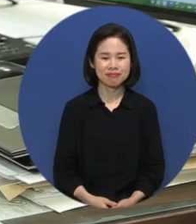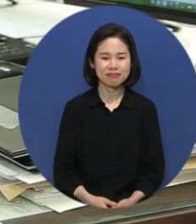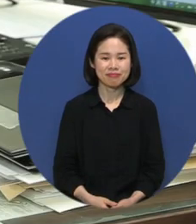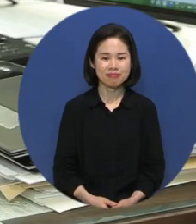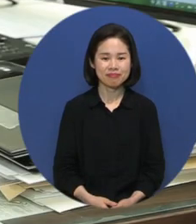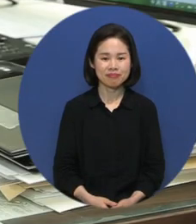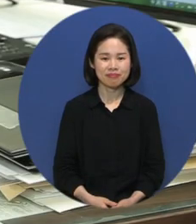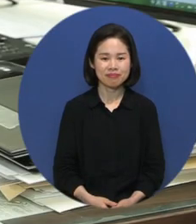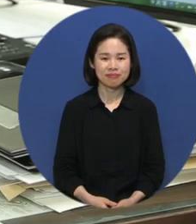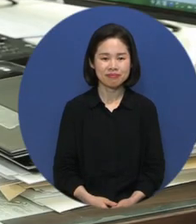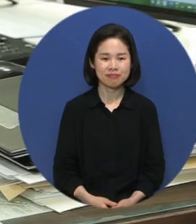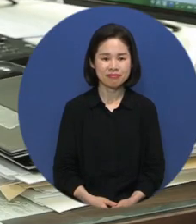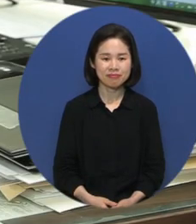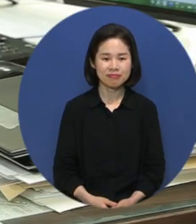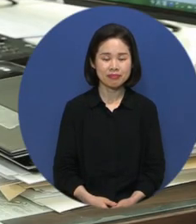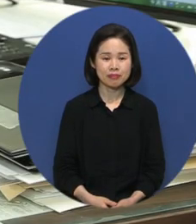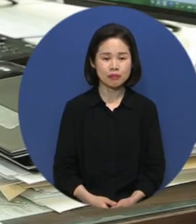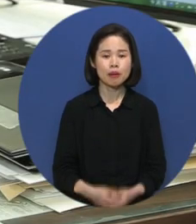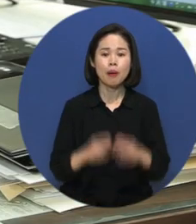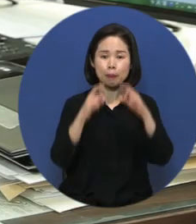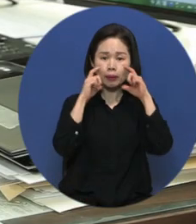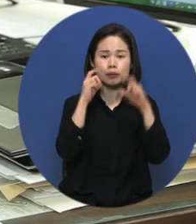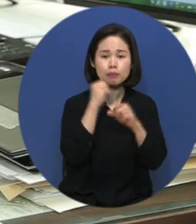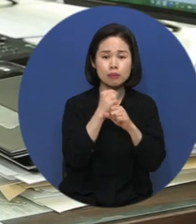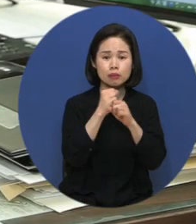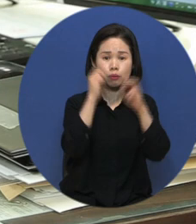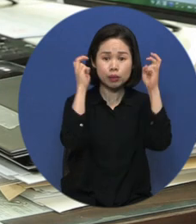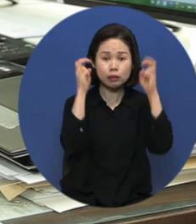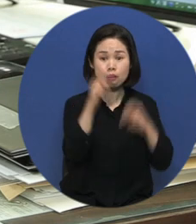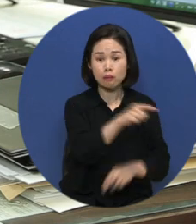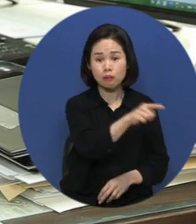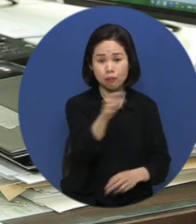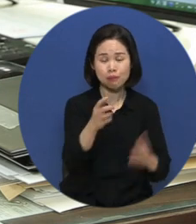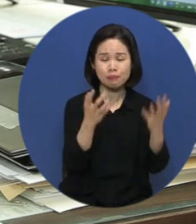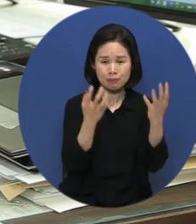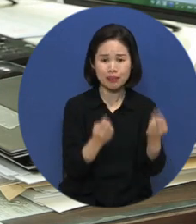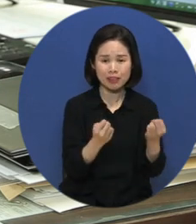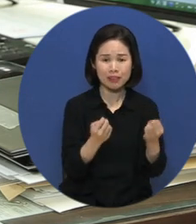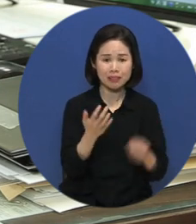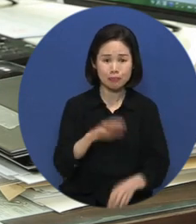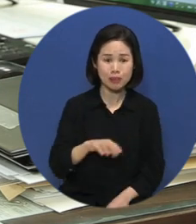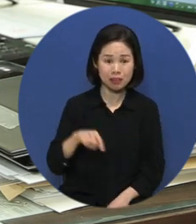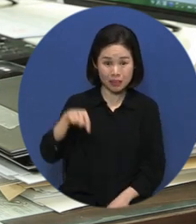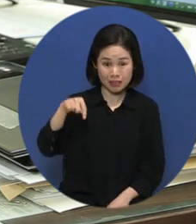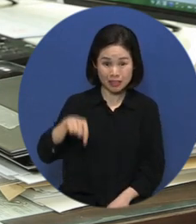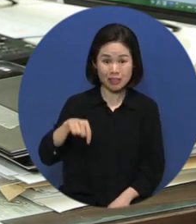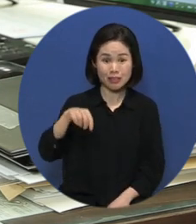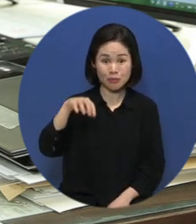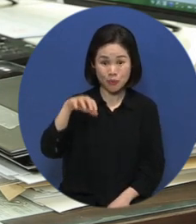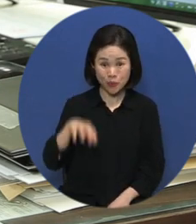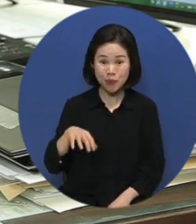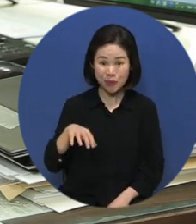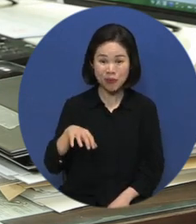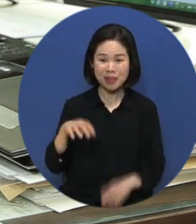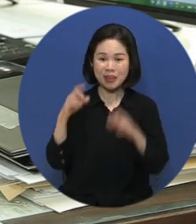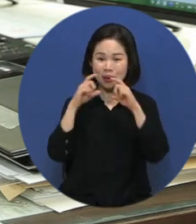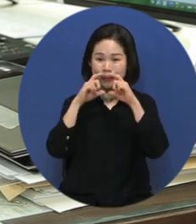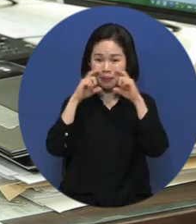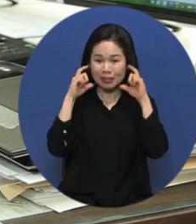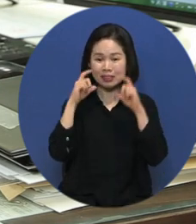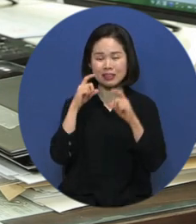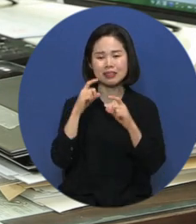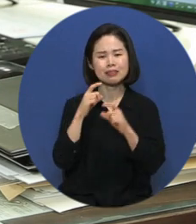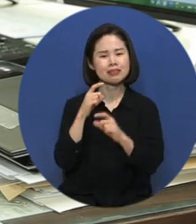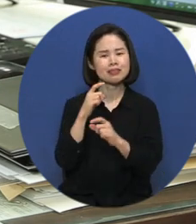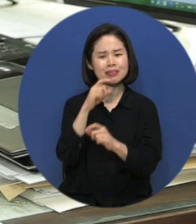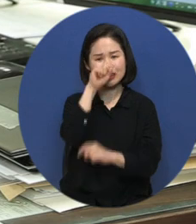다른 마스크를 제작하는 회사도 많잖아요. 네. 근데 이제 강서구 직업재활센터에서 만들어진 마스크만의 장점이 있다면